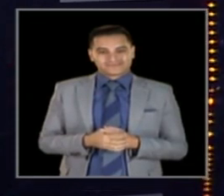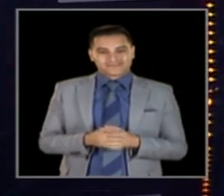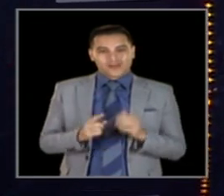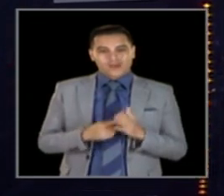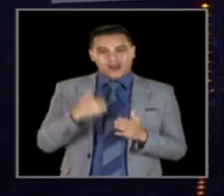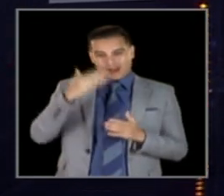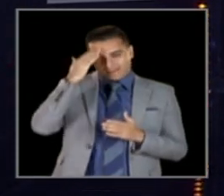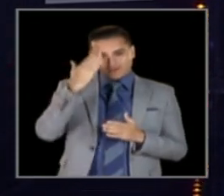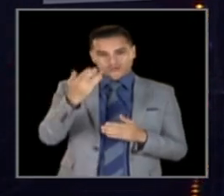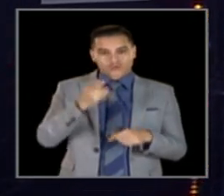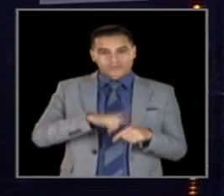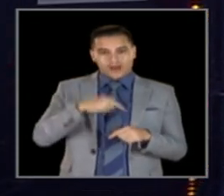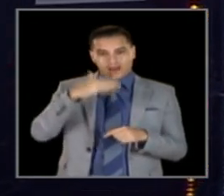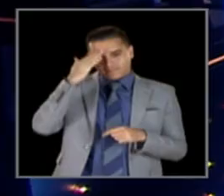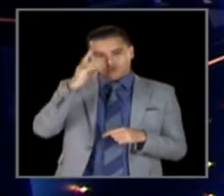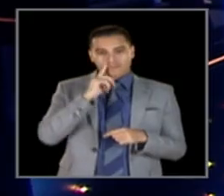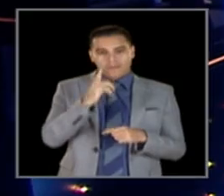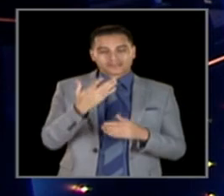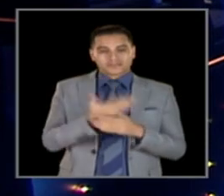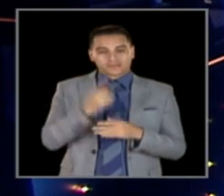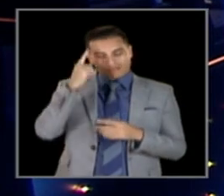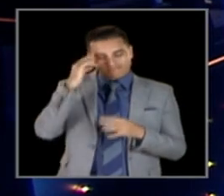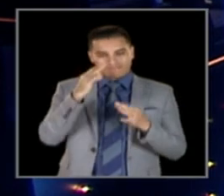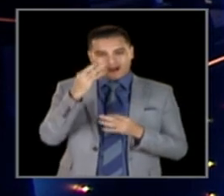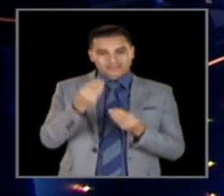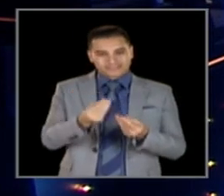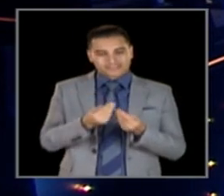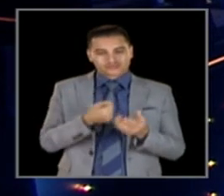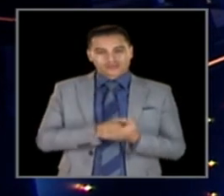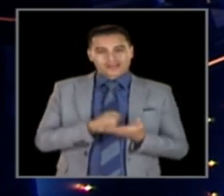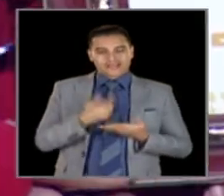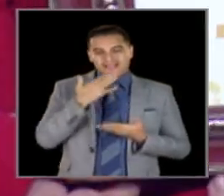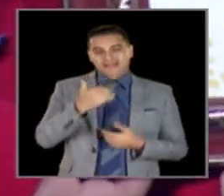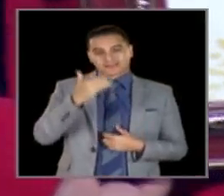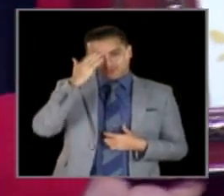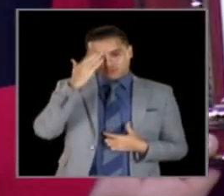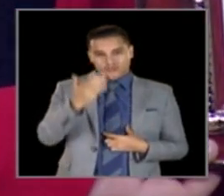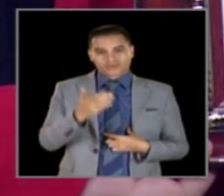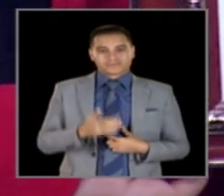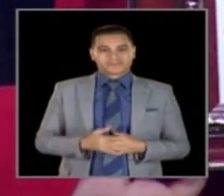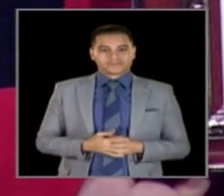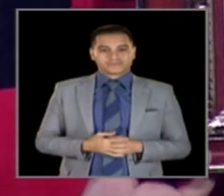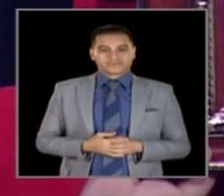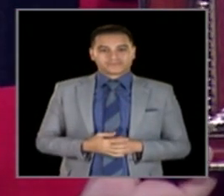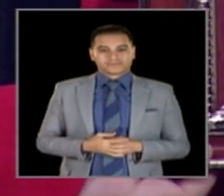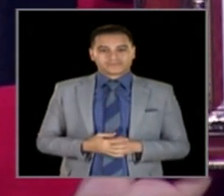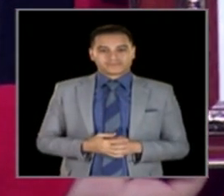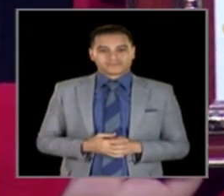اولا انا بشكرك وبشكر مامتك كمان ان انتوا فكرتوا تدوني الشهاده الجميله دي.